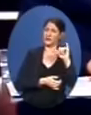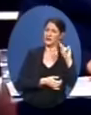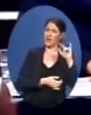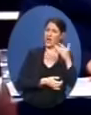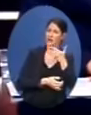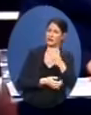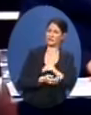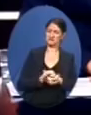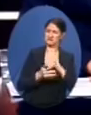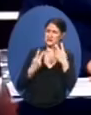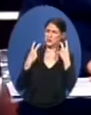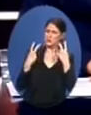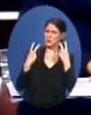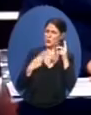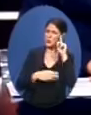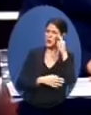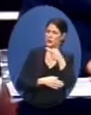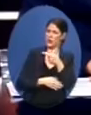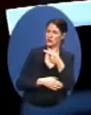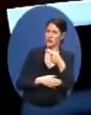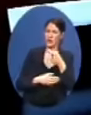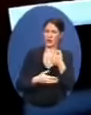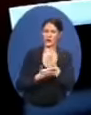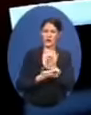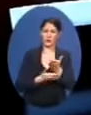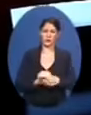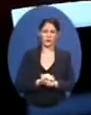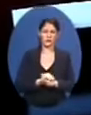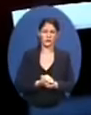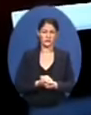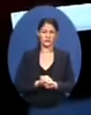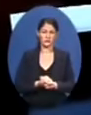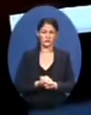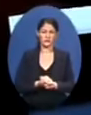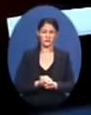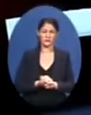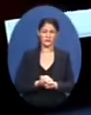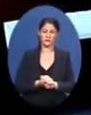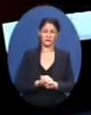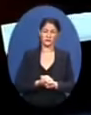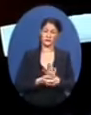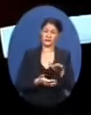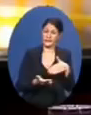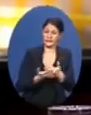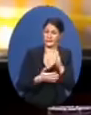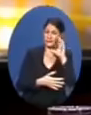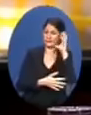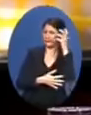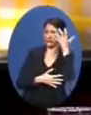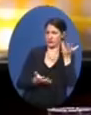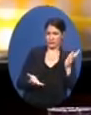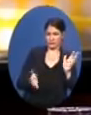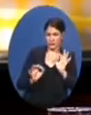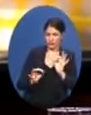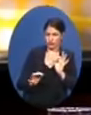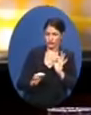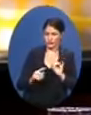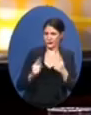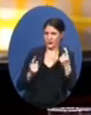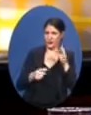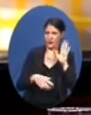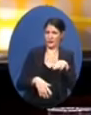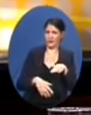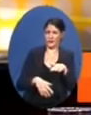איתי, מה המשמעות בעיניך של החלטה כזו? ההצעה הזאת היא הצעה הזויה, היא הצעה מאוד חריגה אפילו ביחס